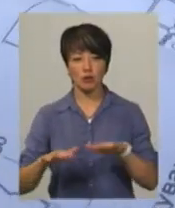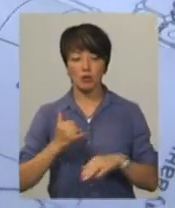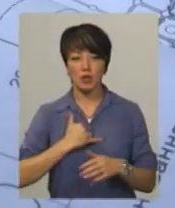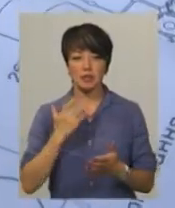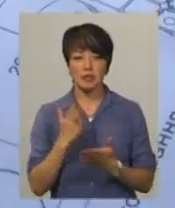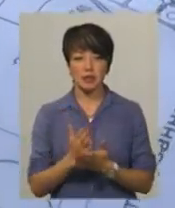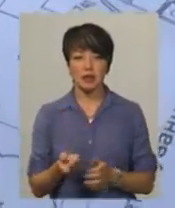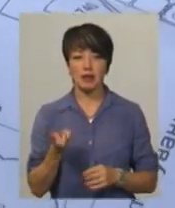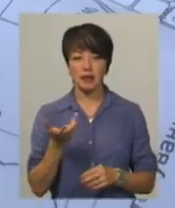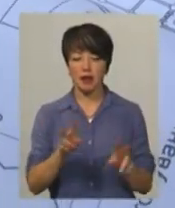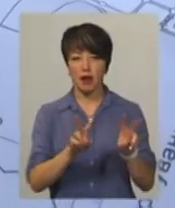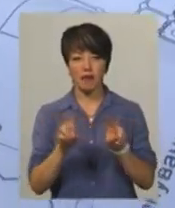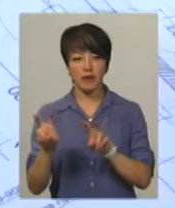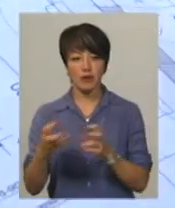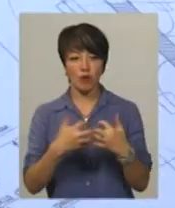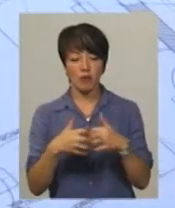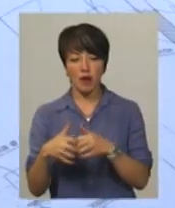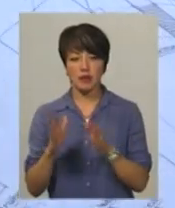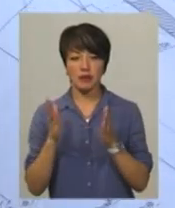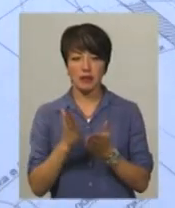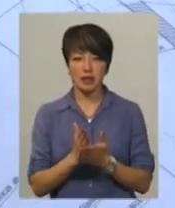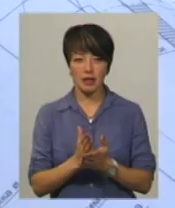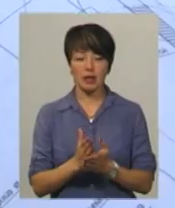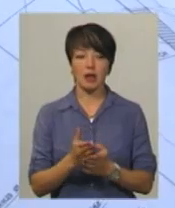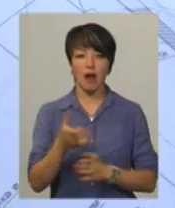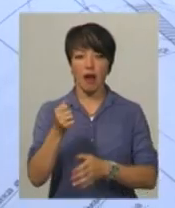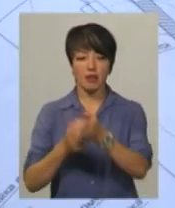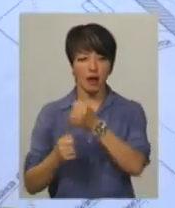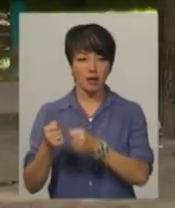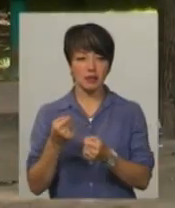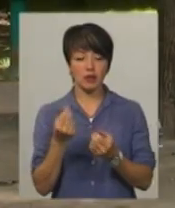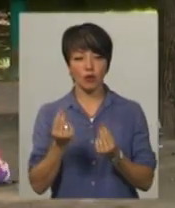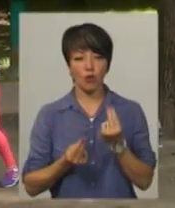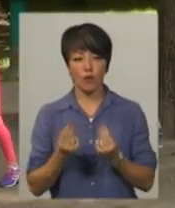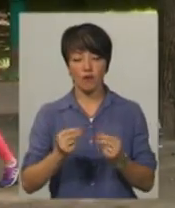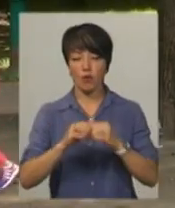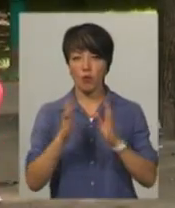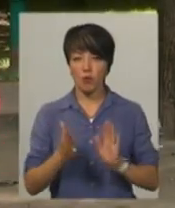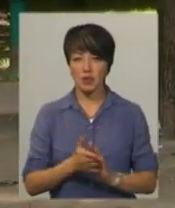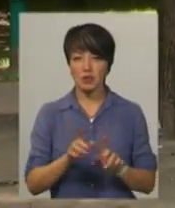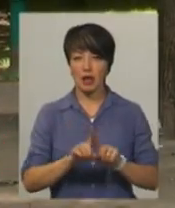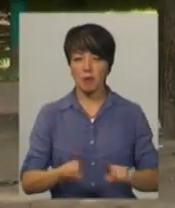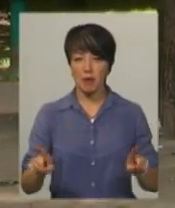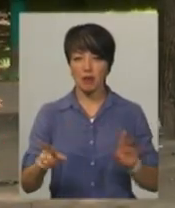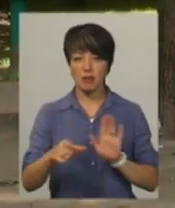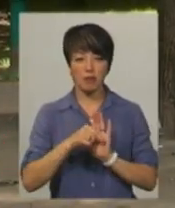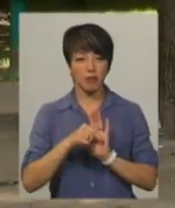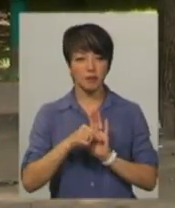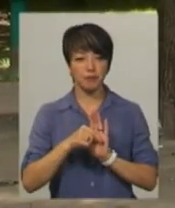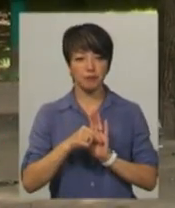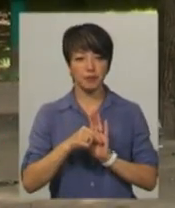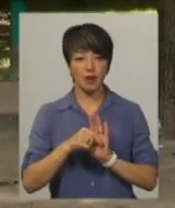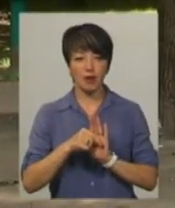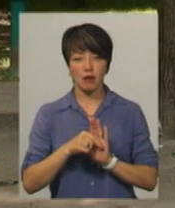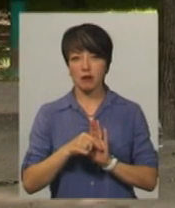є кілька видів там обладнання, у нас будуть і канатні ігрові комплекси, у нас будуть комплекси з елементами